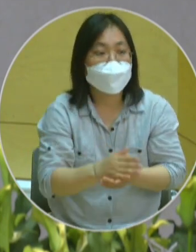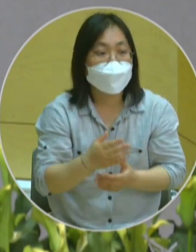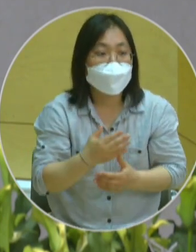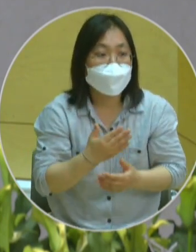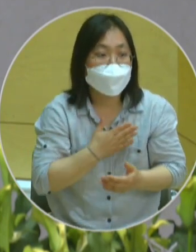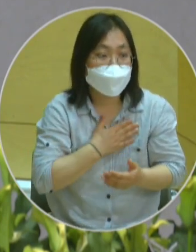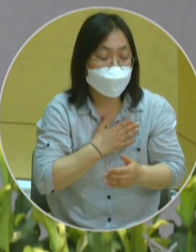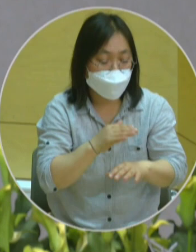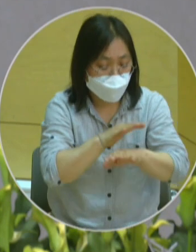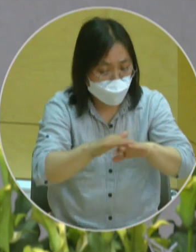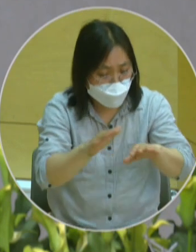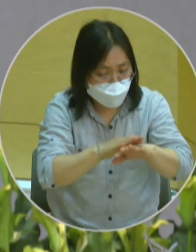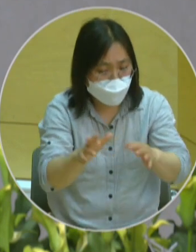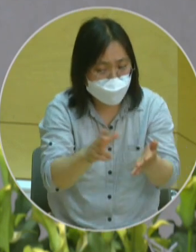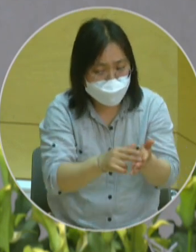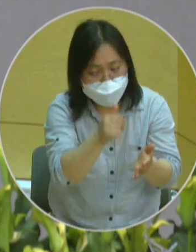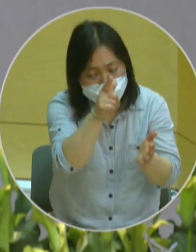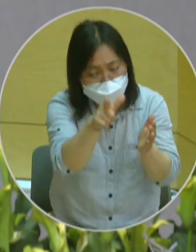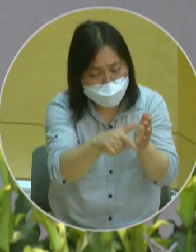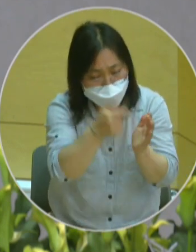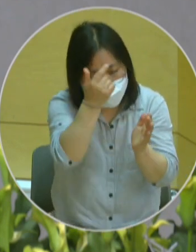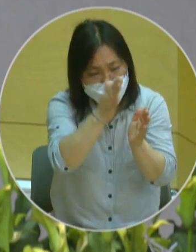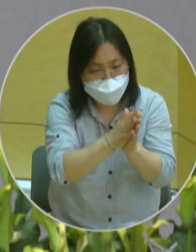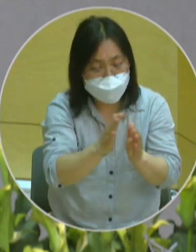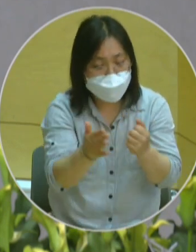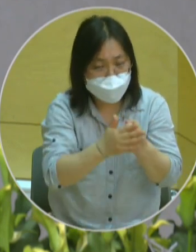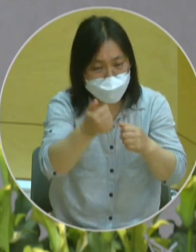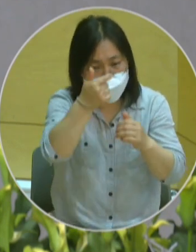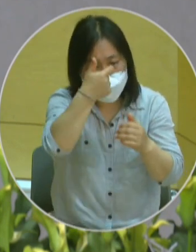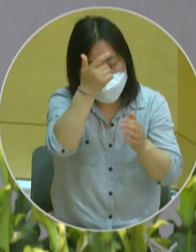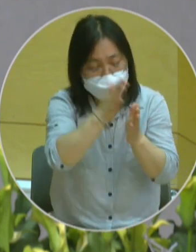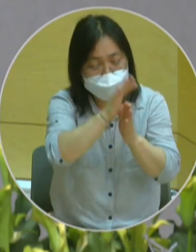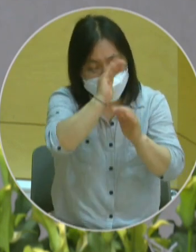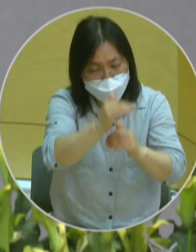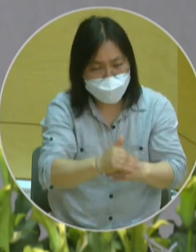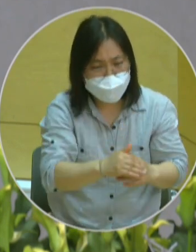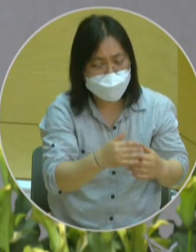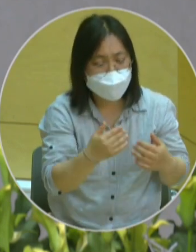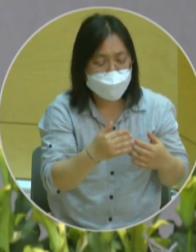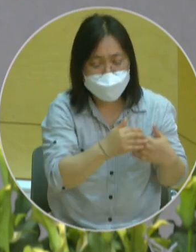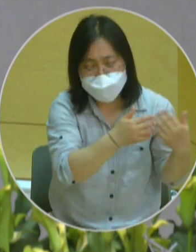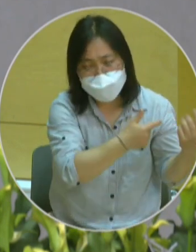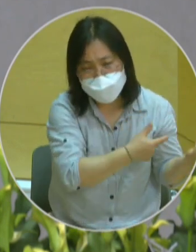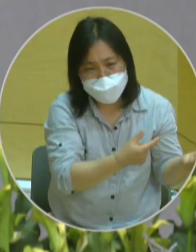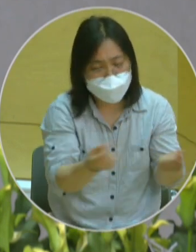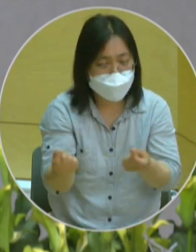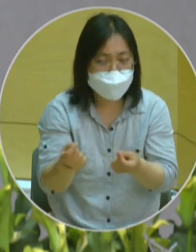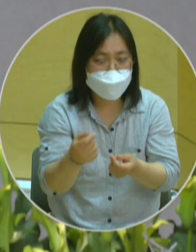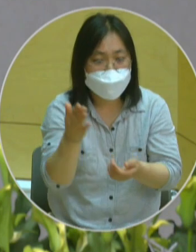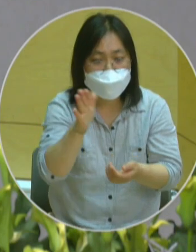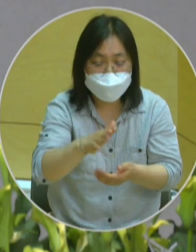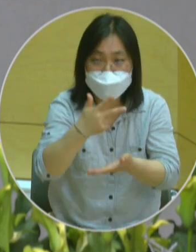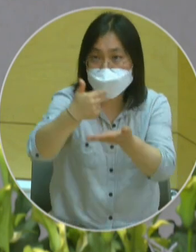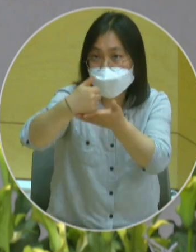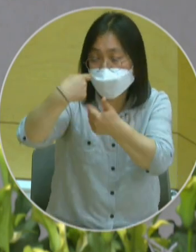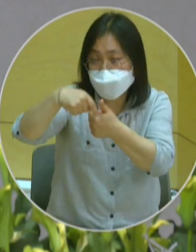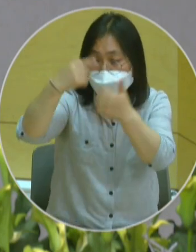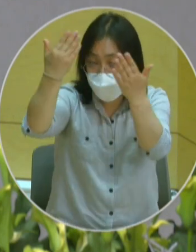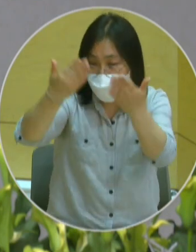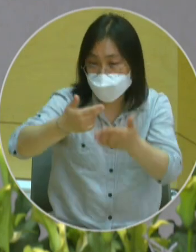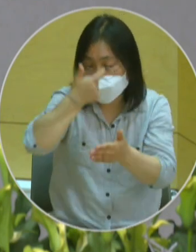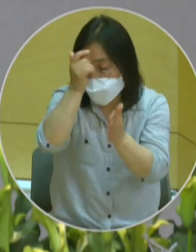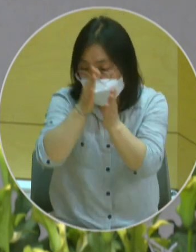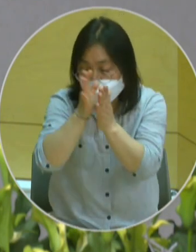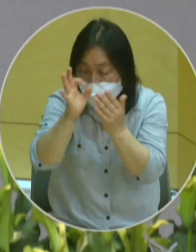풀어야 될 과제가 있을 때 기도하는 거예요. 그러다 보니까 기도의 내용들이 전부 다 그런 내용들입니다. 그런데 주님이 가르쳐 주신 기도를